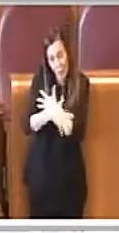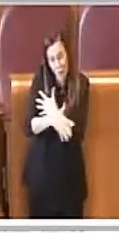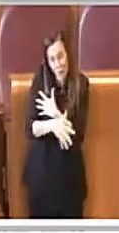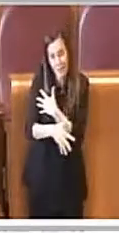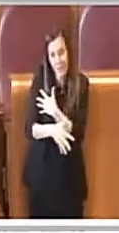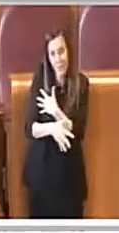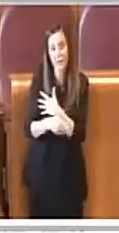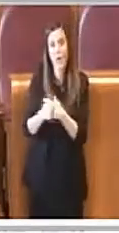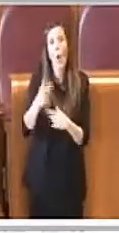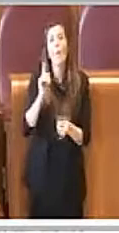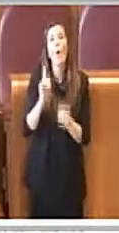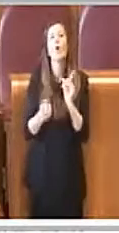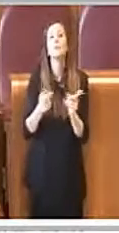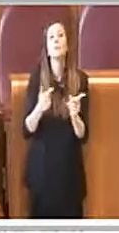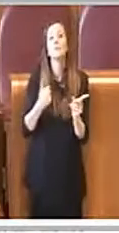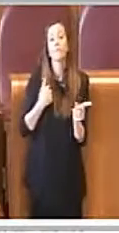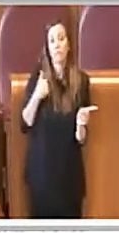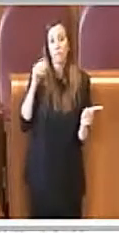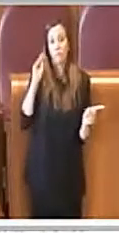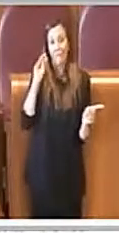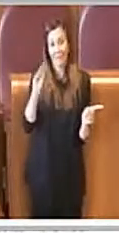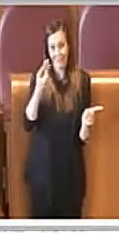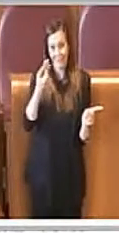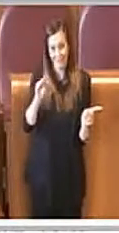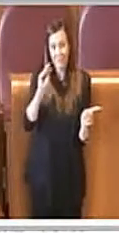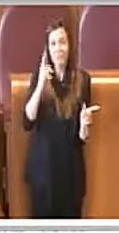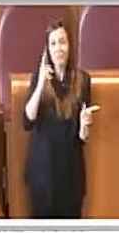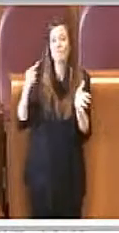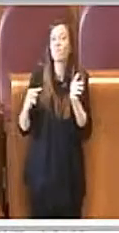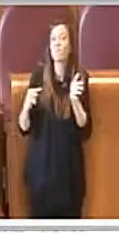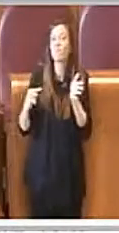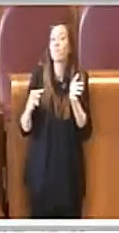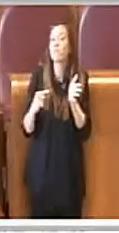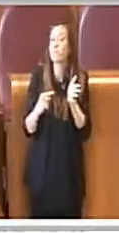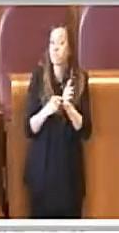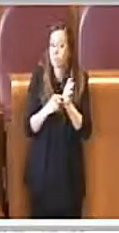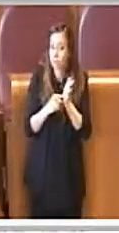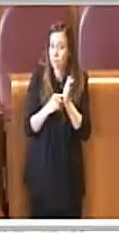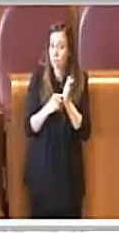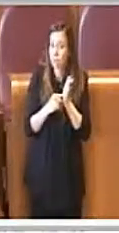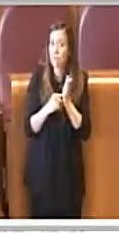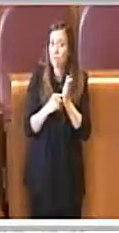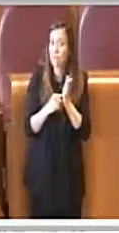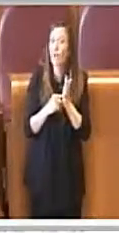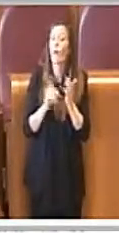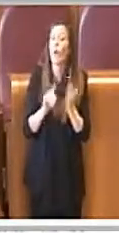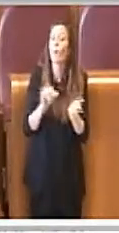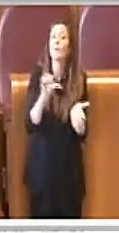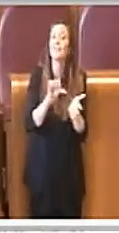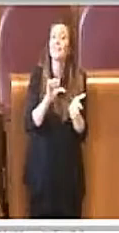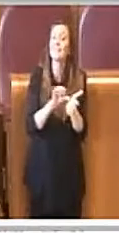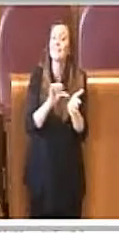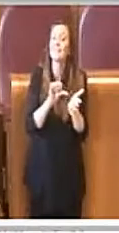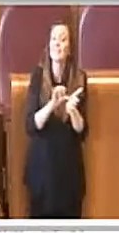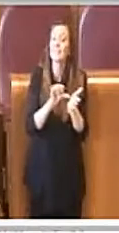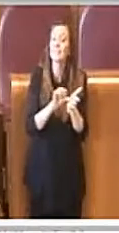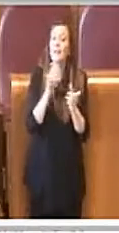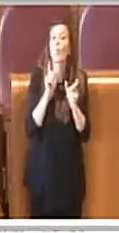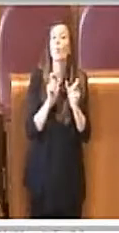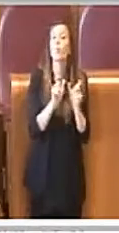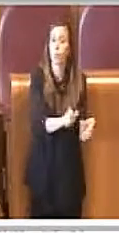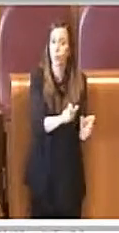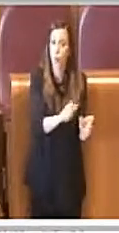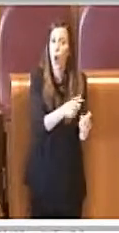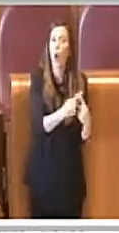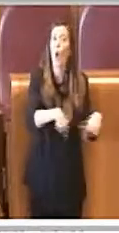politicamente chiedo che il tutto ritorni nella sede opportuna, che è quella della Commissione,